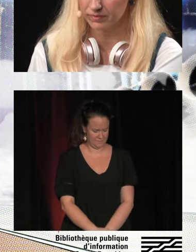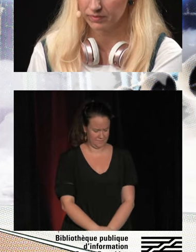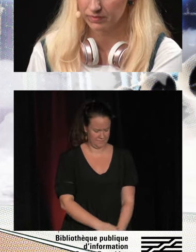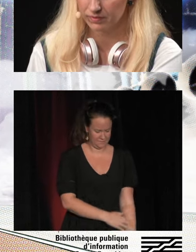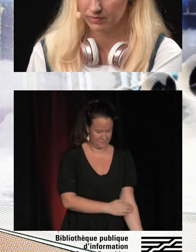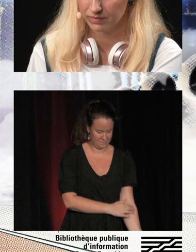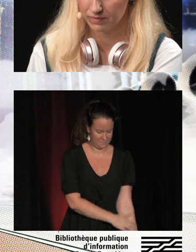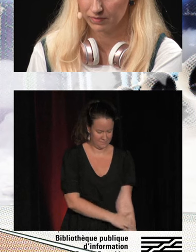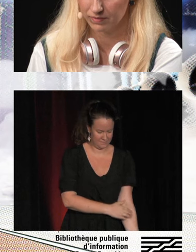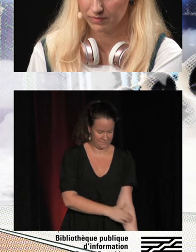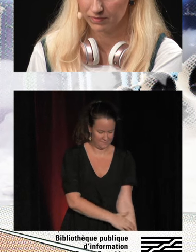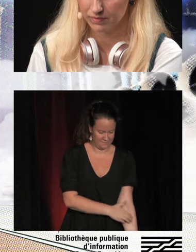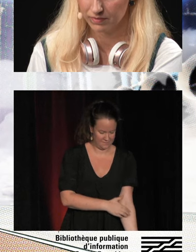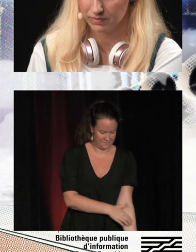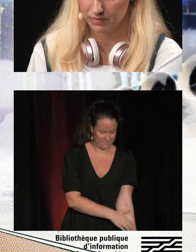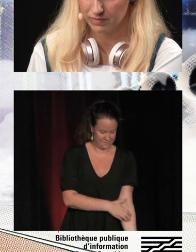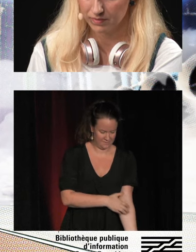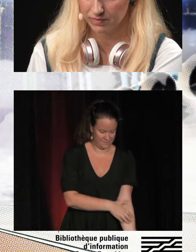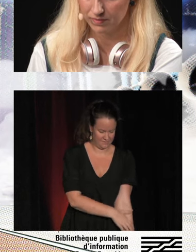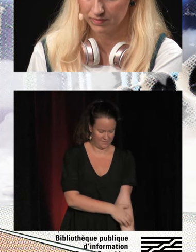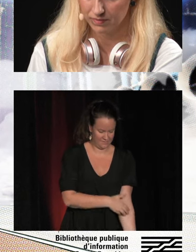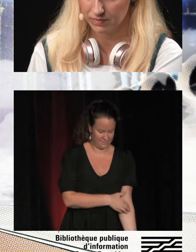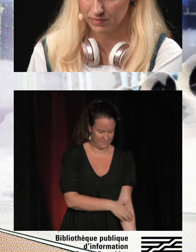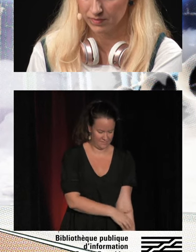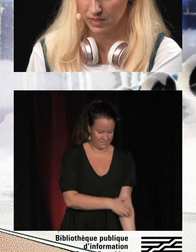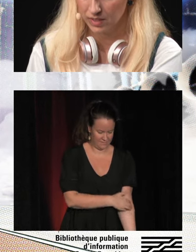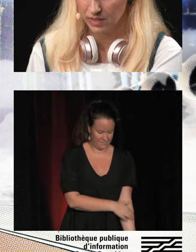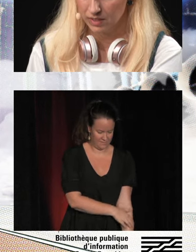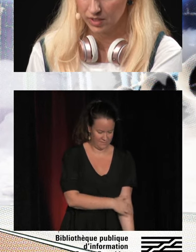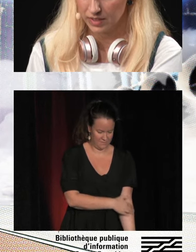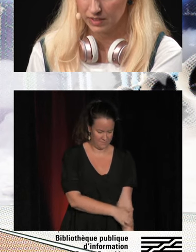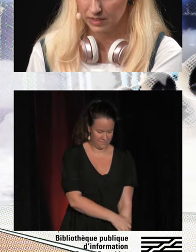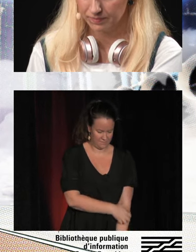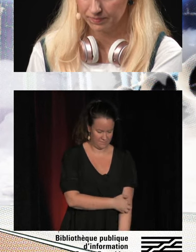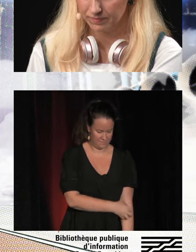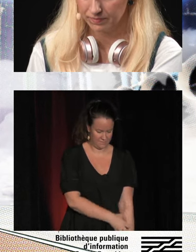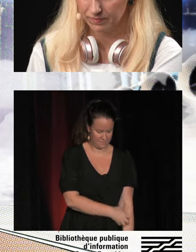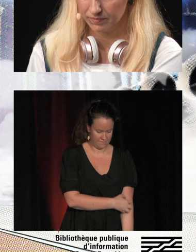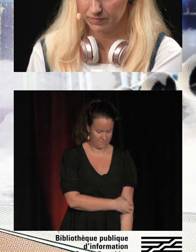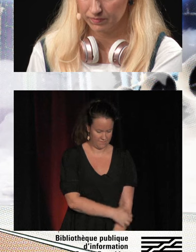Ok, mal.